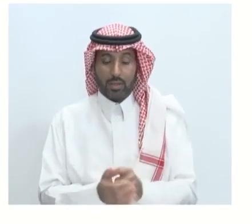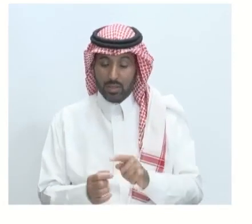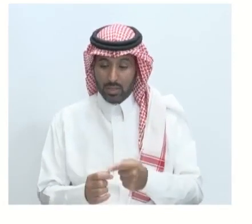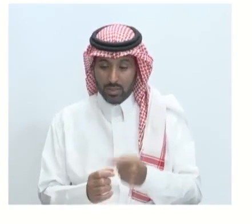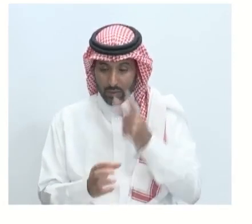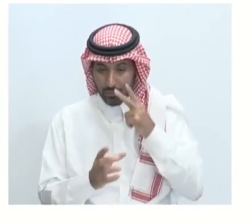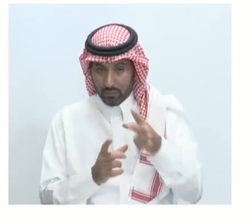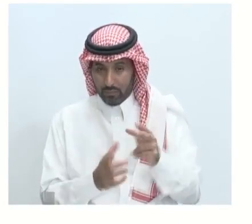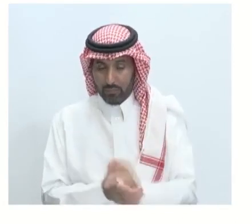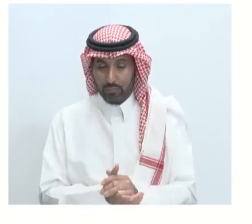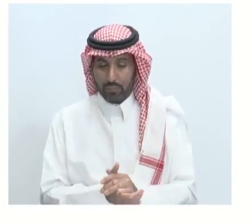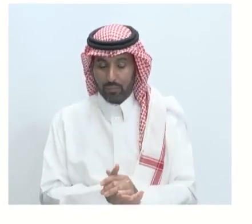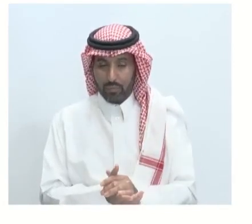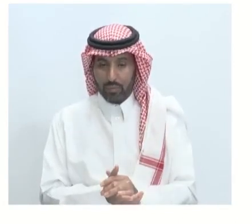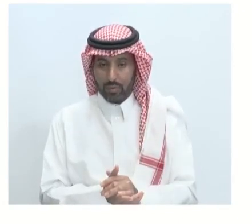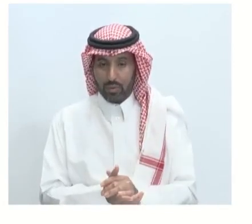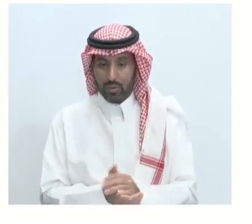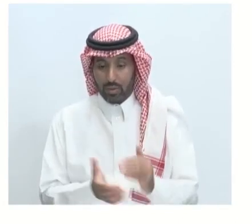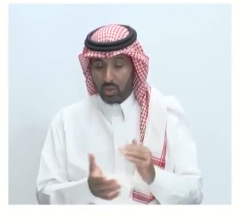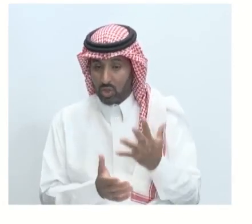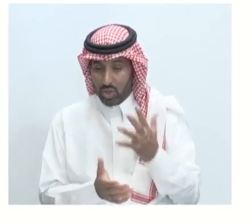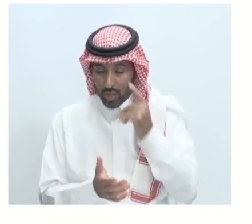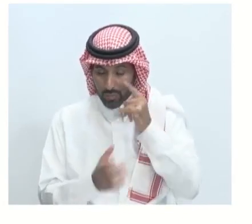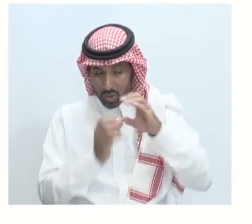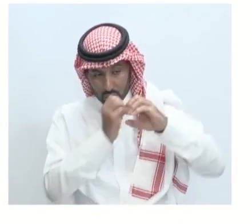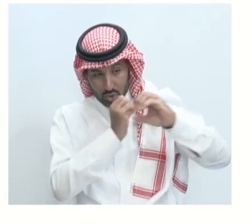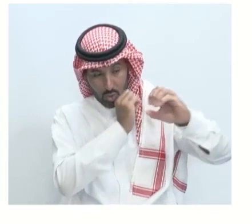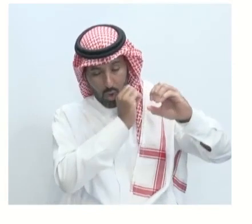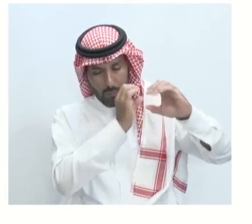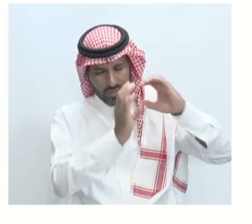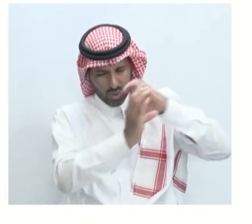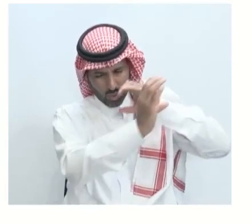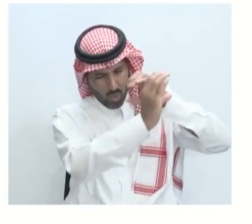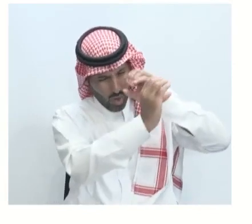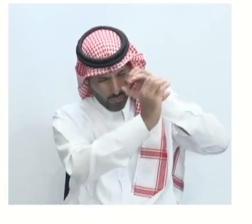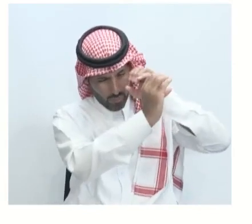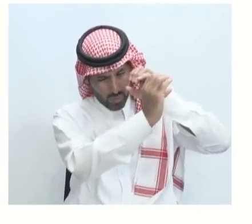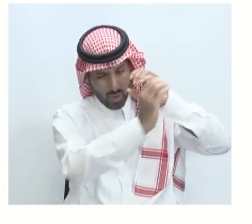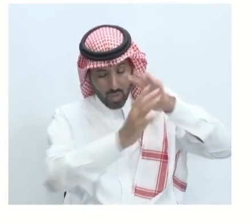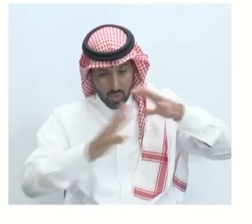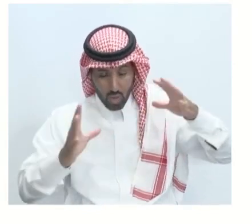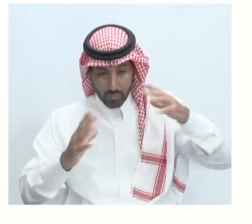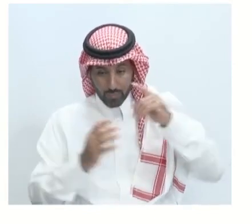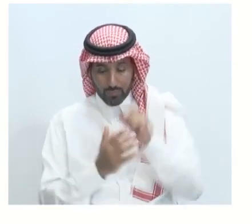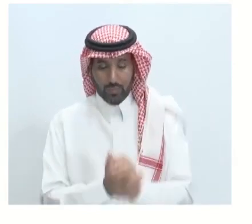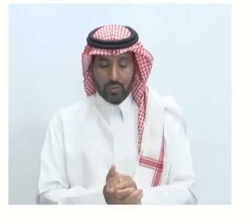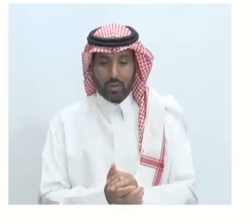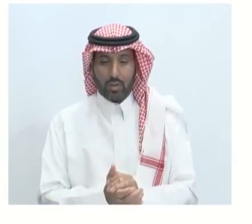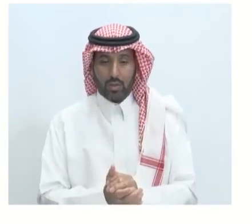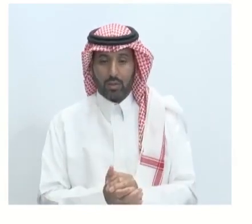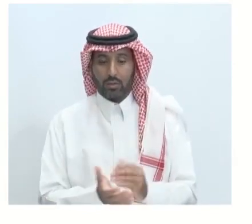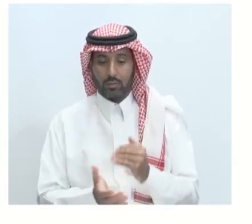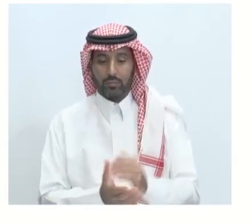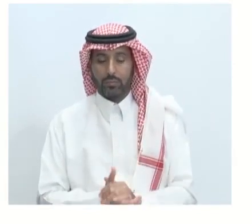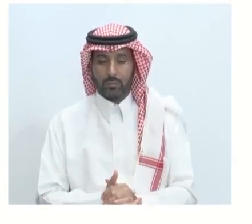بحيث يتم في هذه الايام انتاج جيل جديد من التلسكوبات الضخمه والتي يكون لها عده مزايا تعطي في النهايه